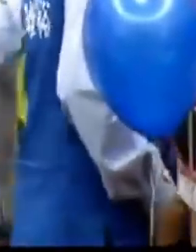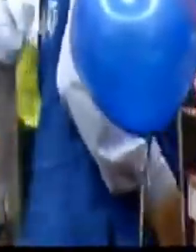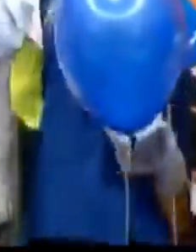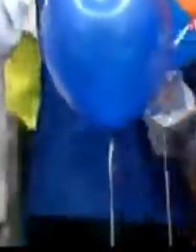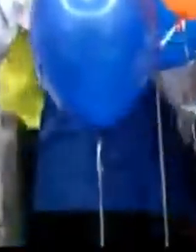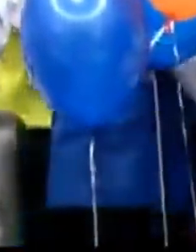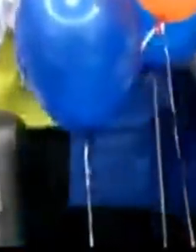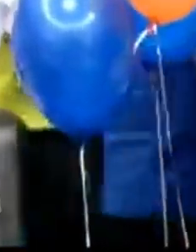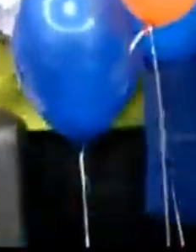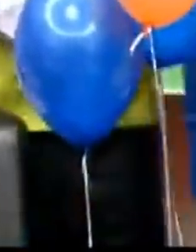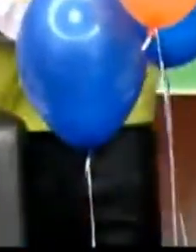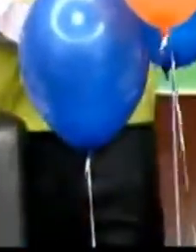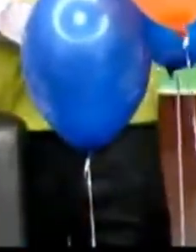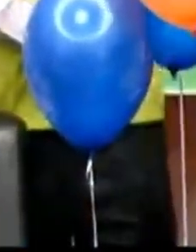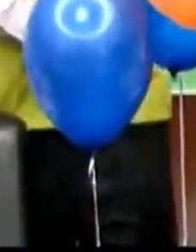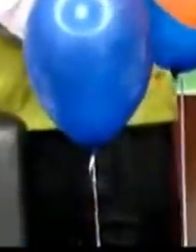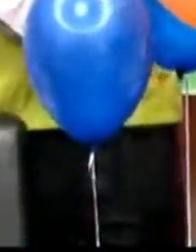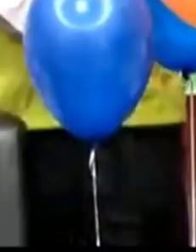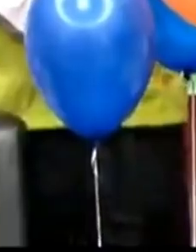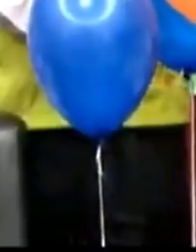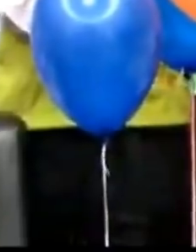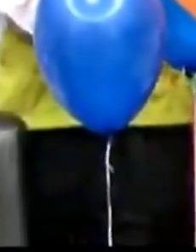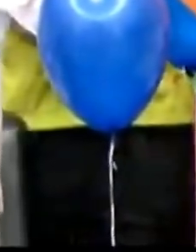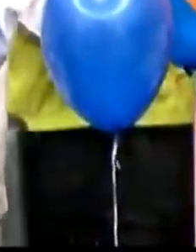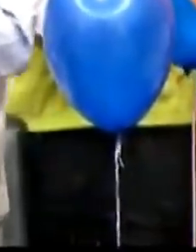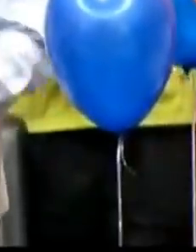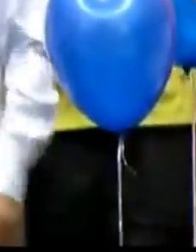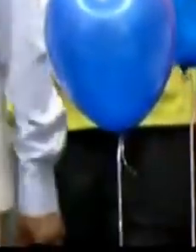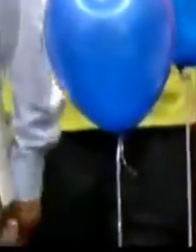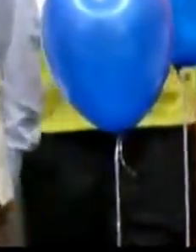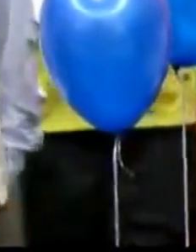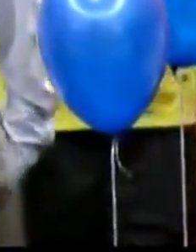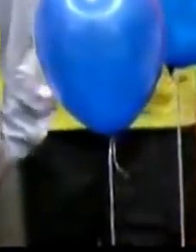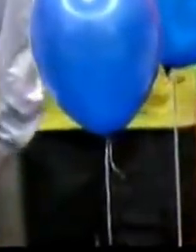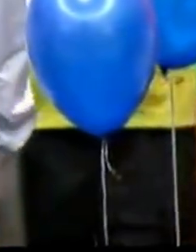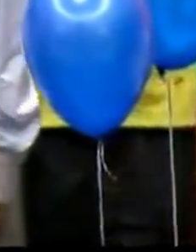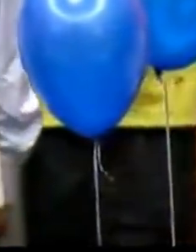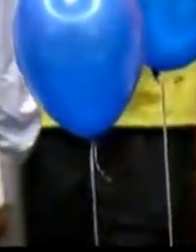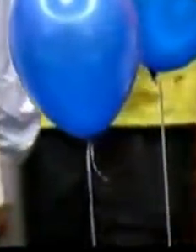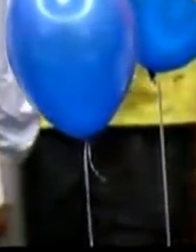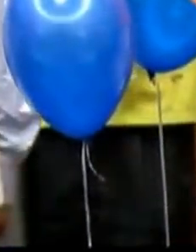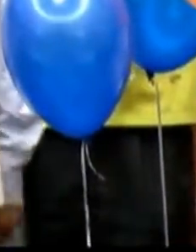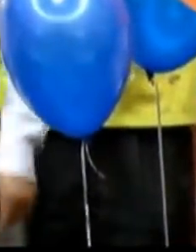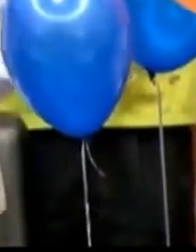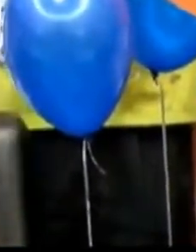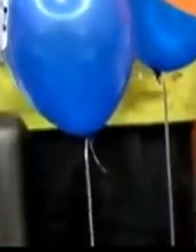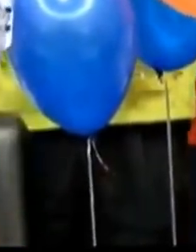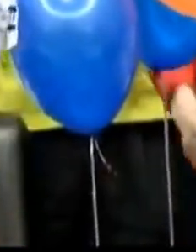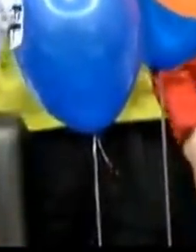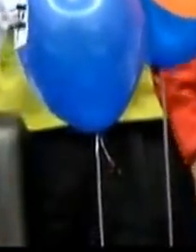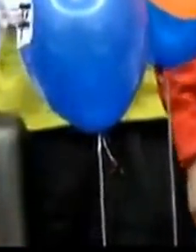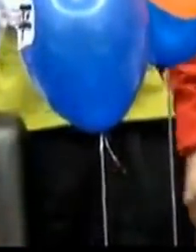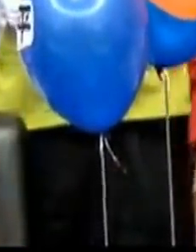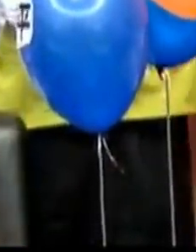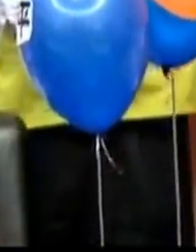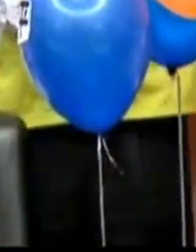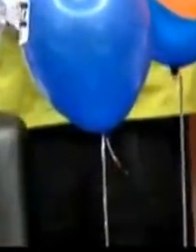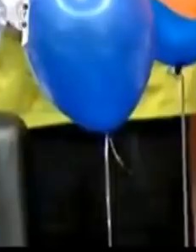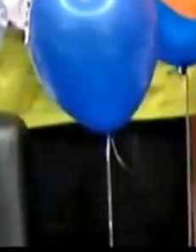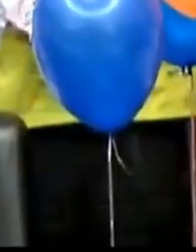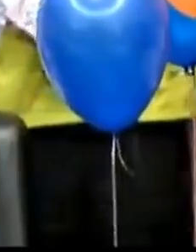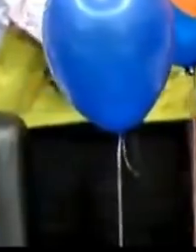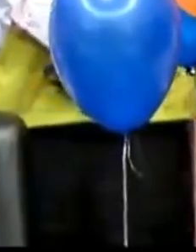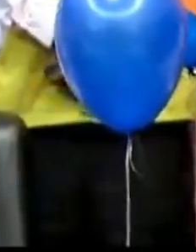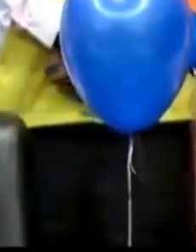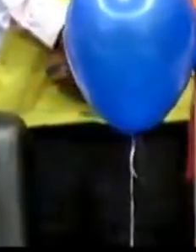我特别报告， 你只要要或不要就好了。 哦、议员，我跟你报告哈，青年住房。但政府一定要重视，这